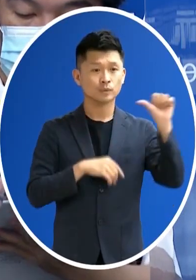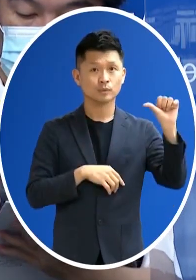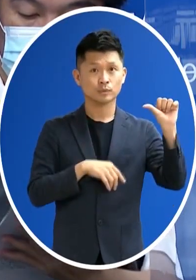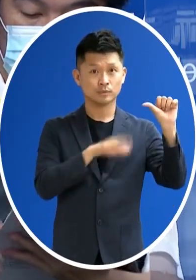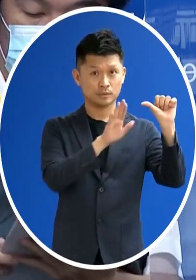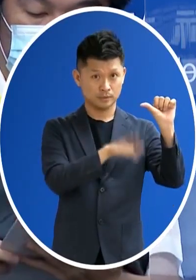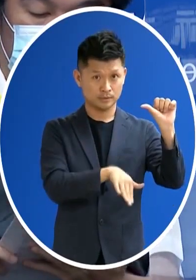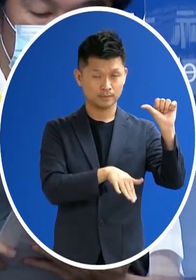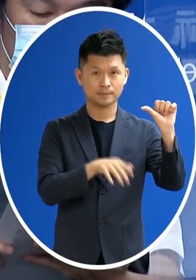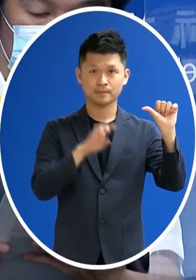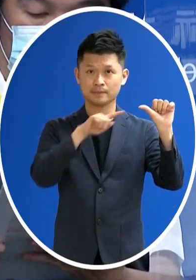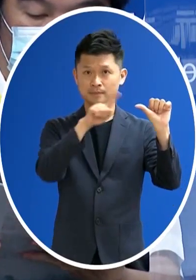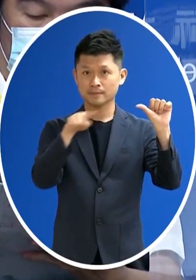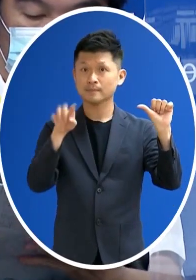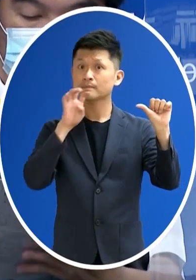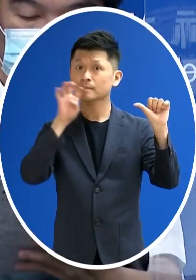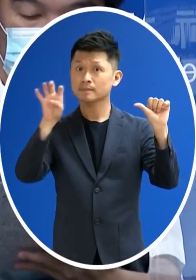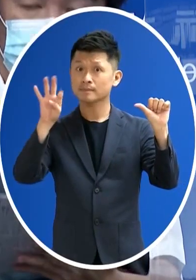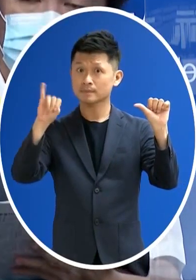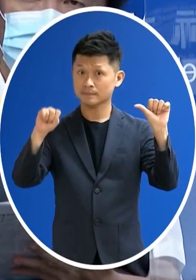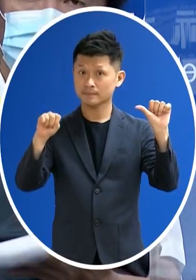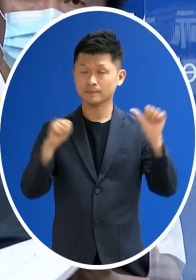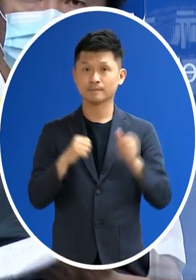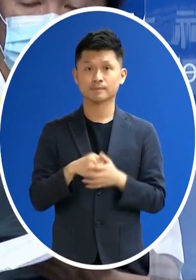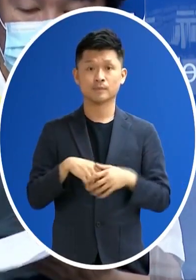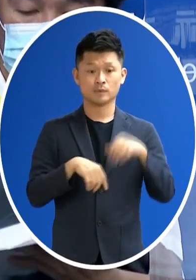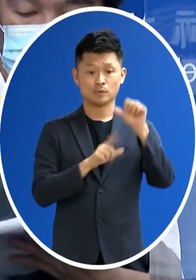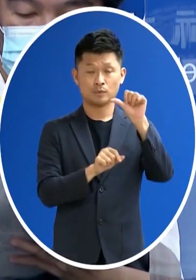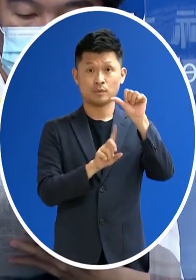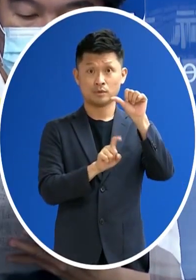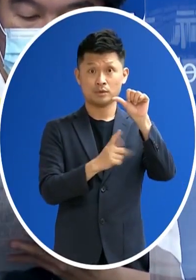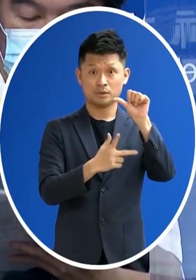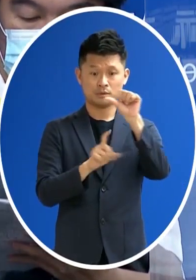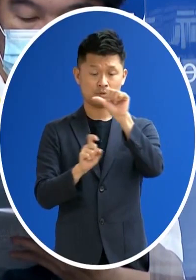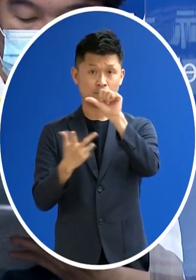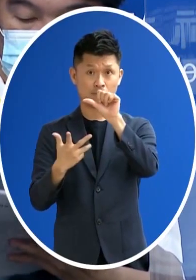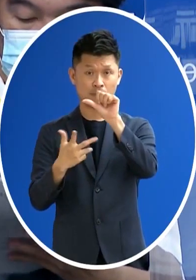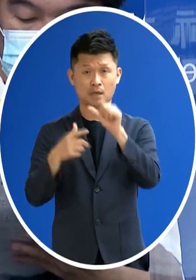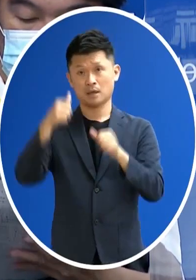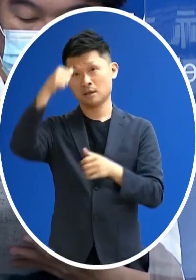至40多岁，分别于5月17日18日至